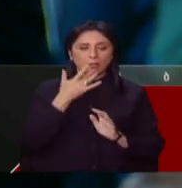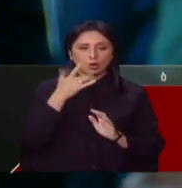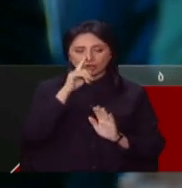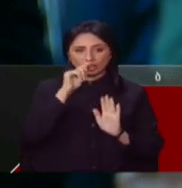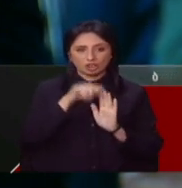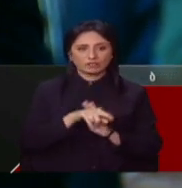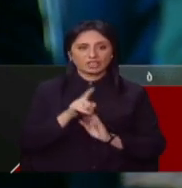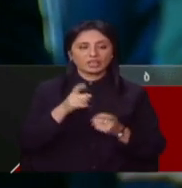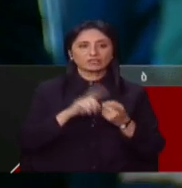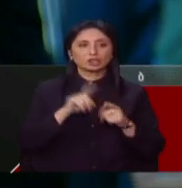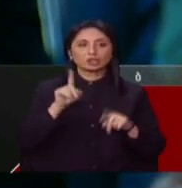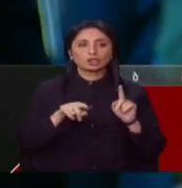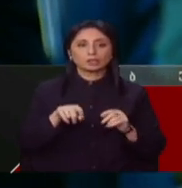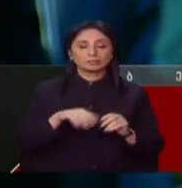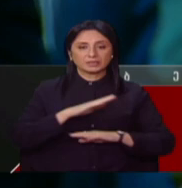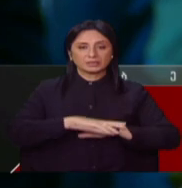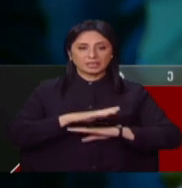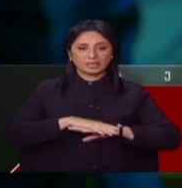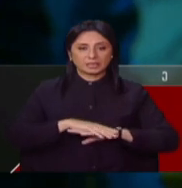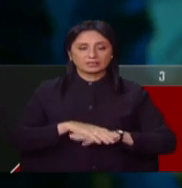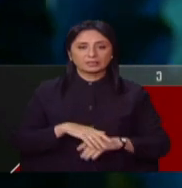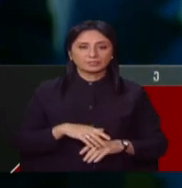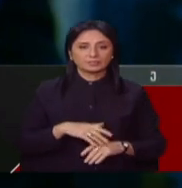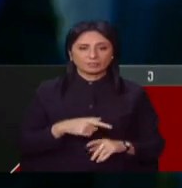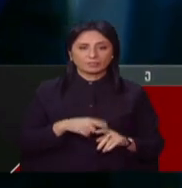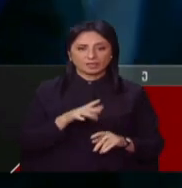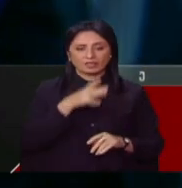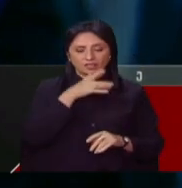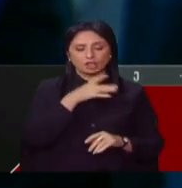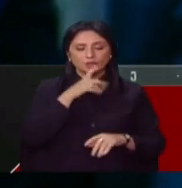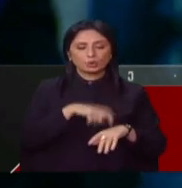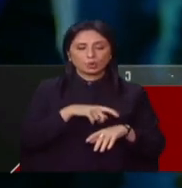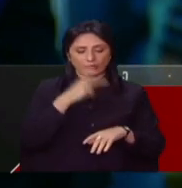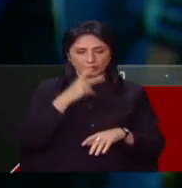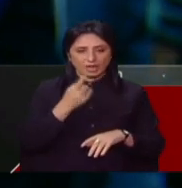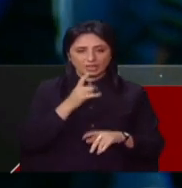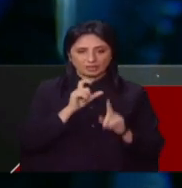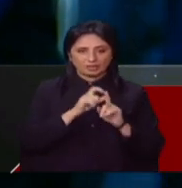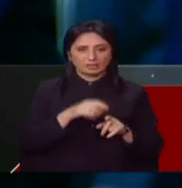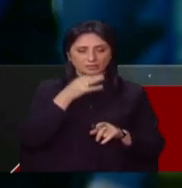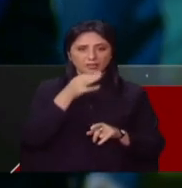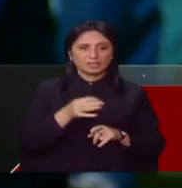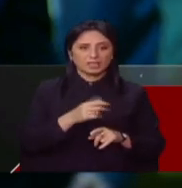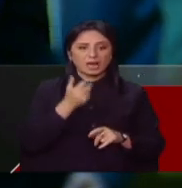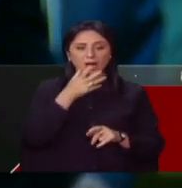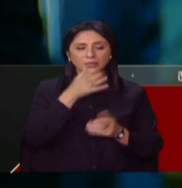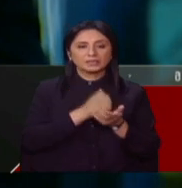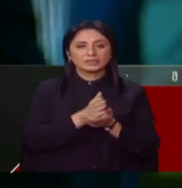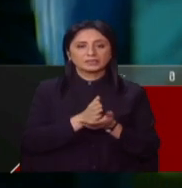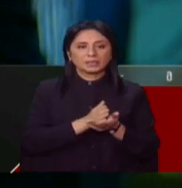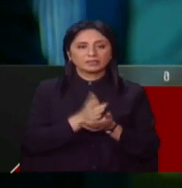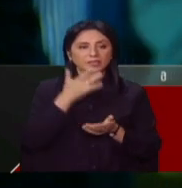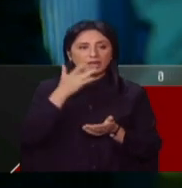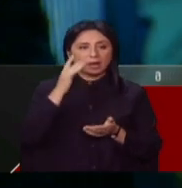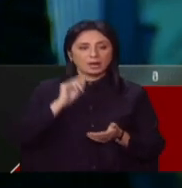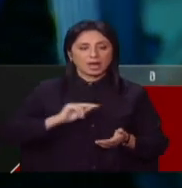ჩარევაში. რაც შეეხება ზოგადად ამ საქციელს, ვერანაირად ვერ შევაფასებ. ერთი რამე თქმა შეიძლება, რომ ამდენი წელია